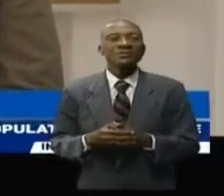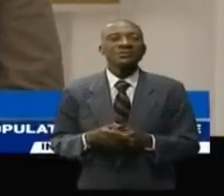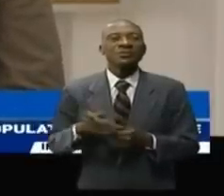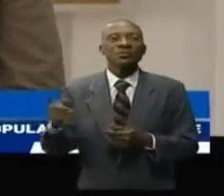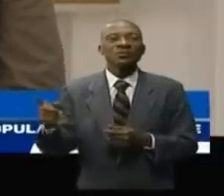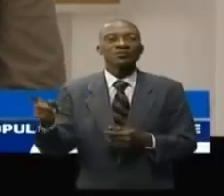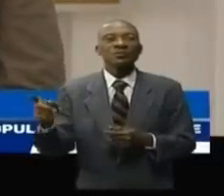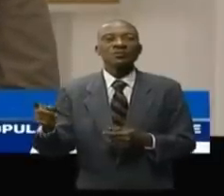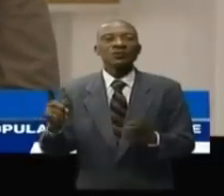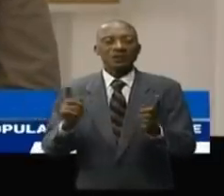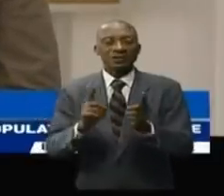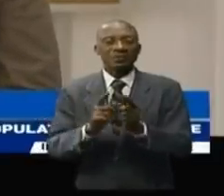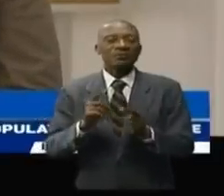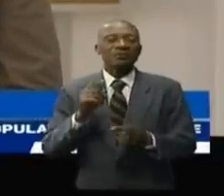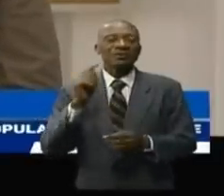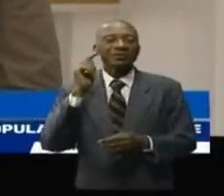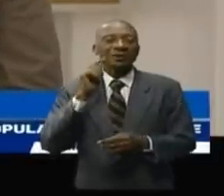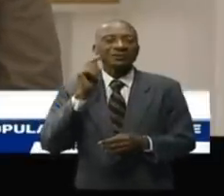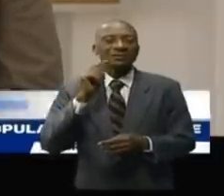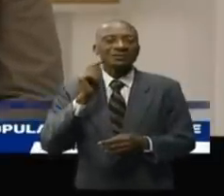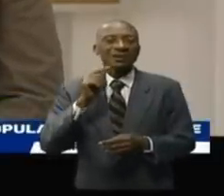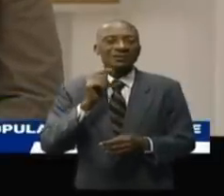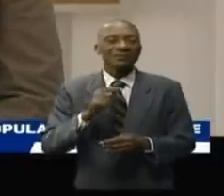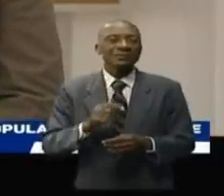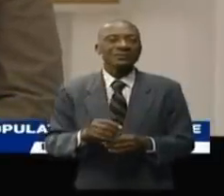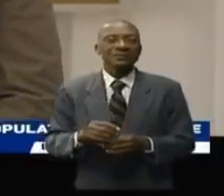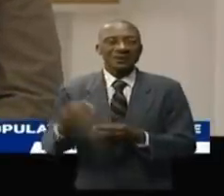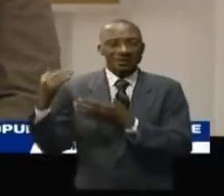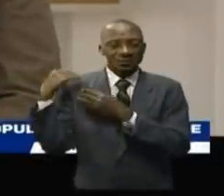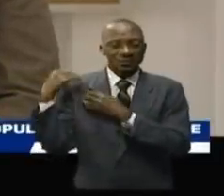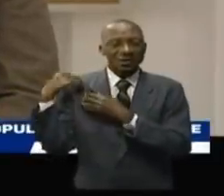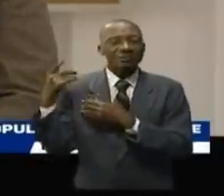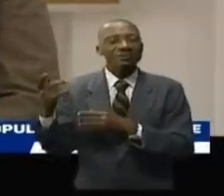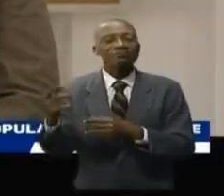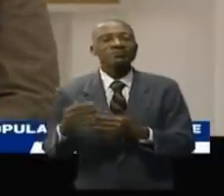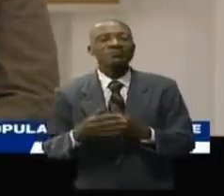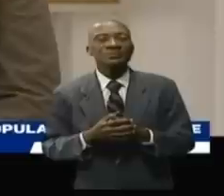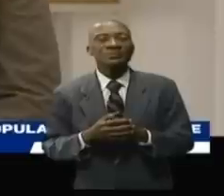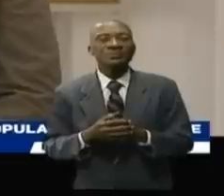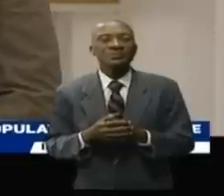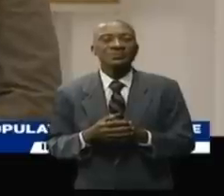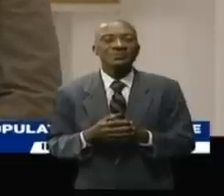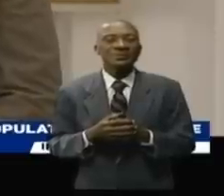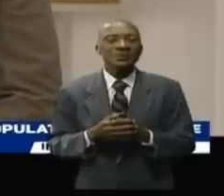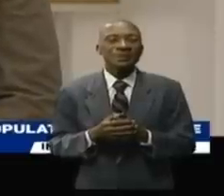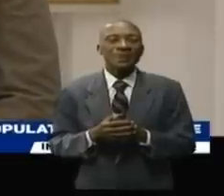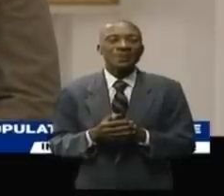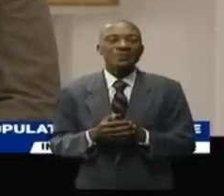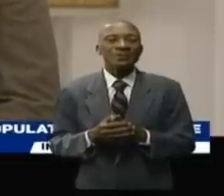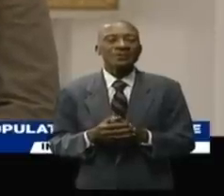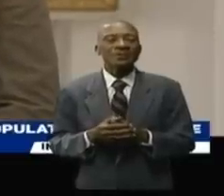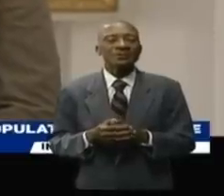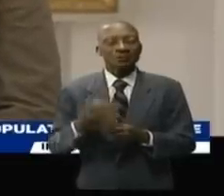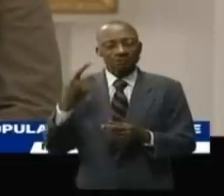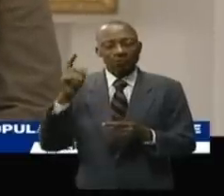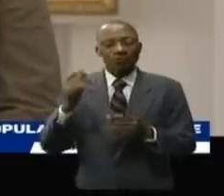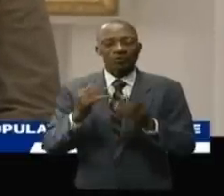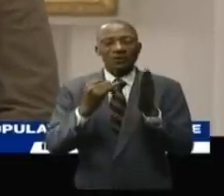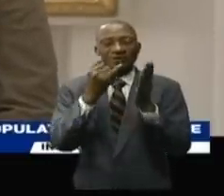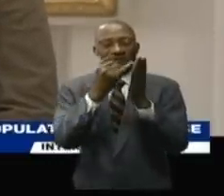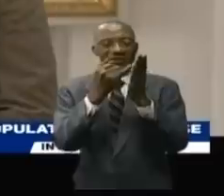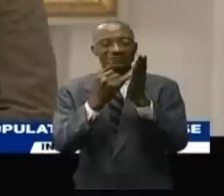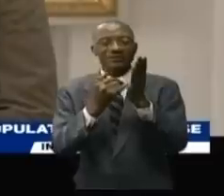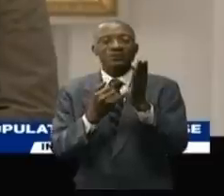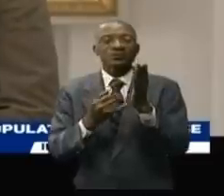grandes opérations d'identification et d'enrôlement des électeurs par la CENI et d'identification de la population